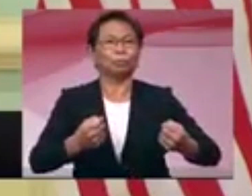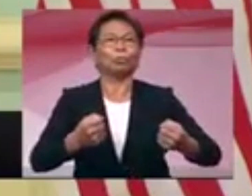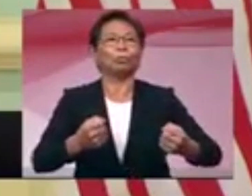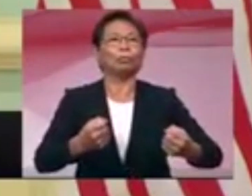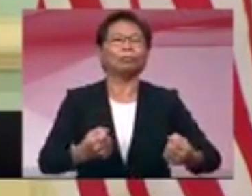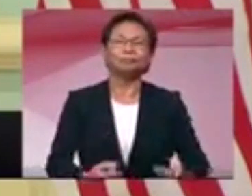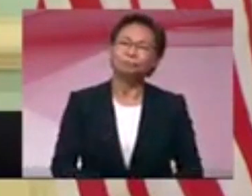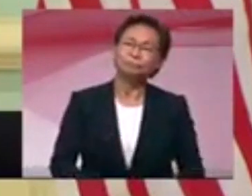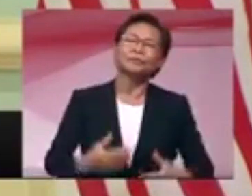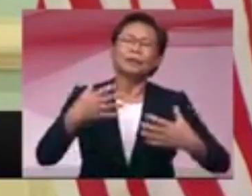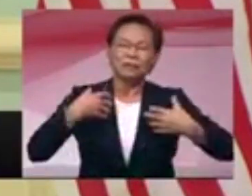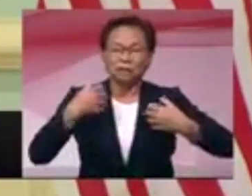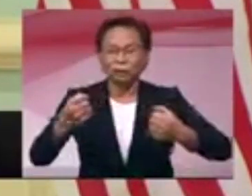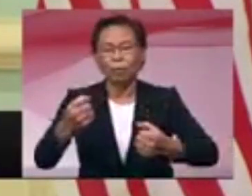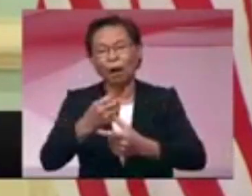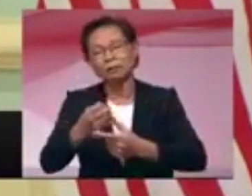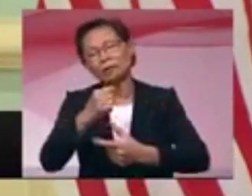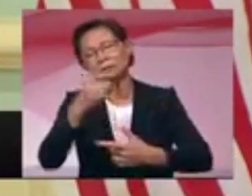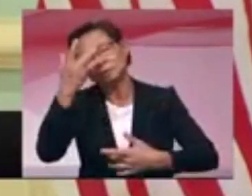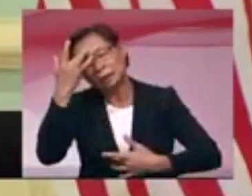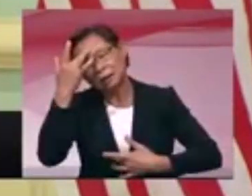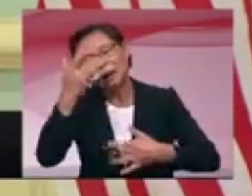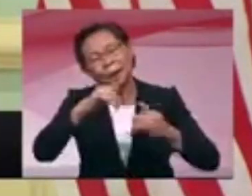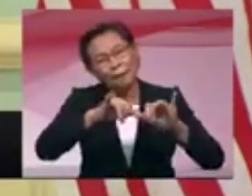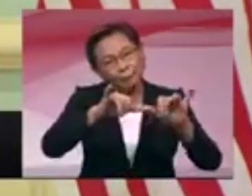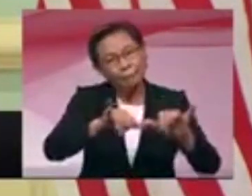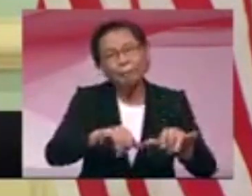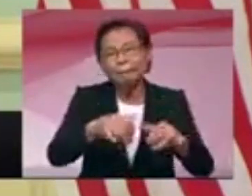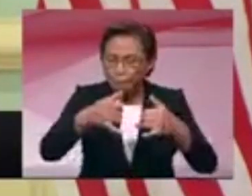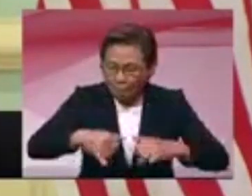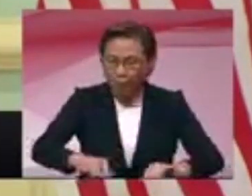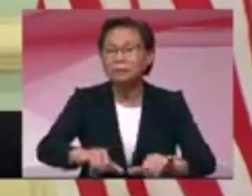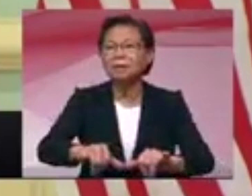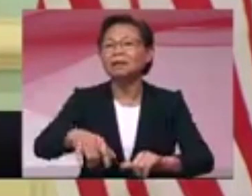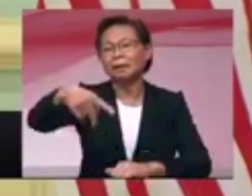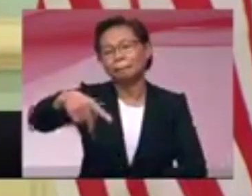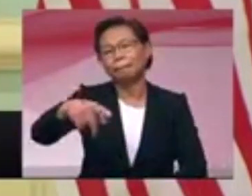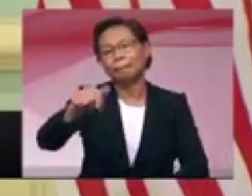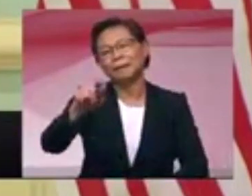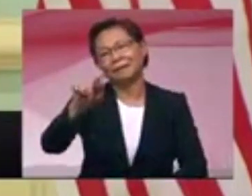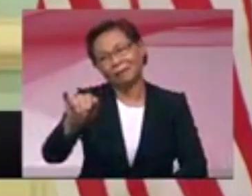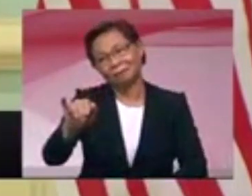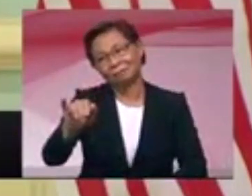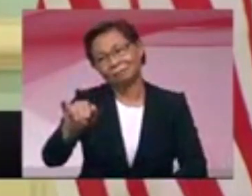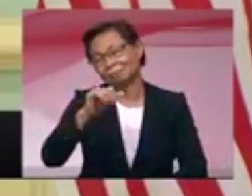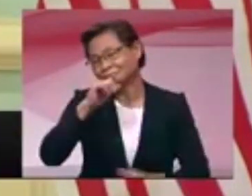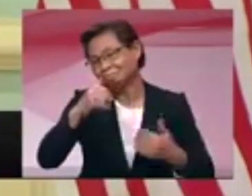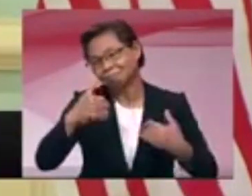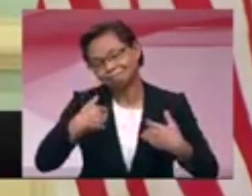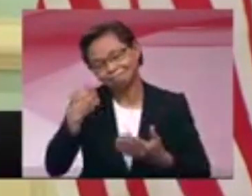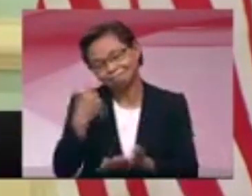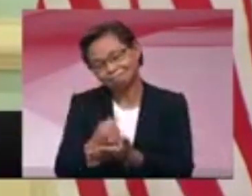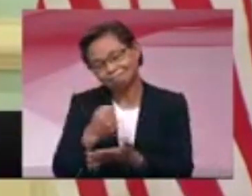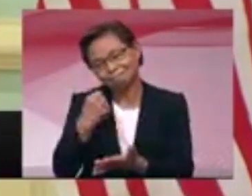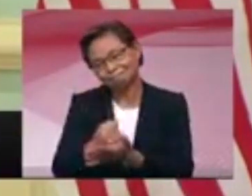ke ataupun tidak, mereka masih lagi berstatus pendatang tanpa izin yang tidak mempunyai dokumen